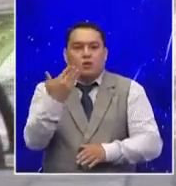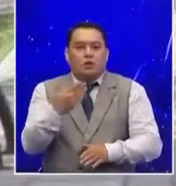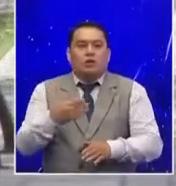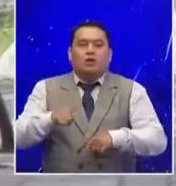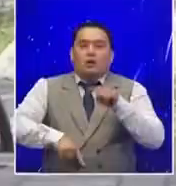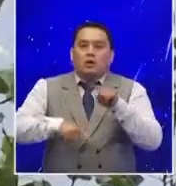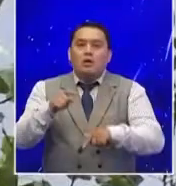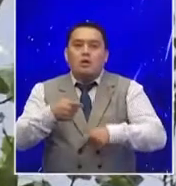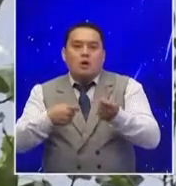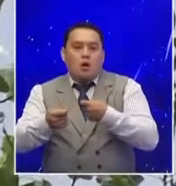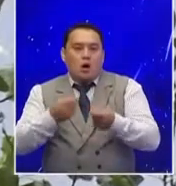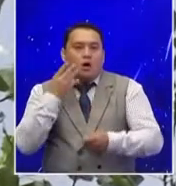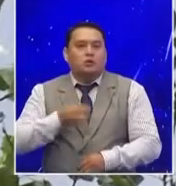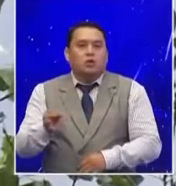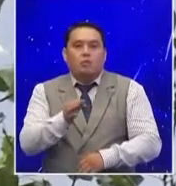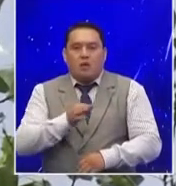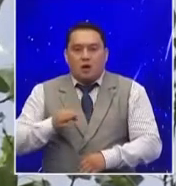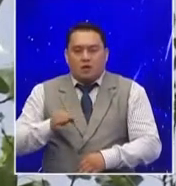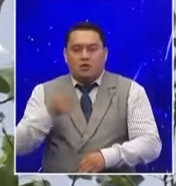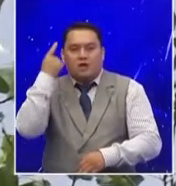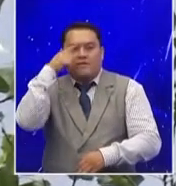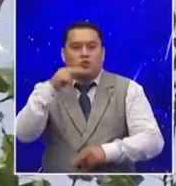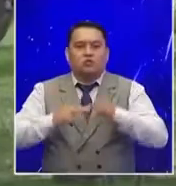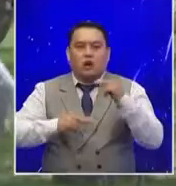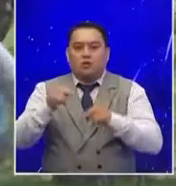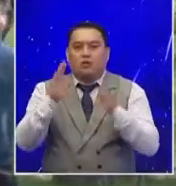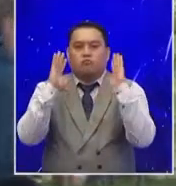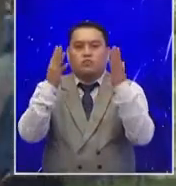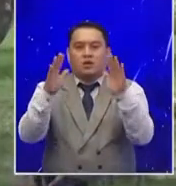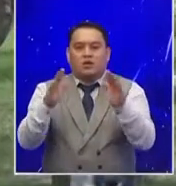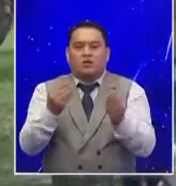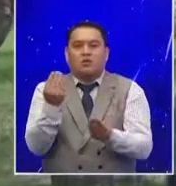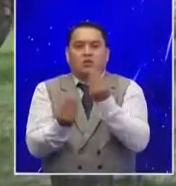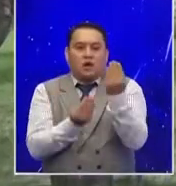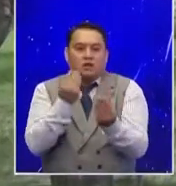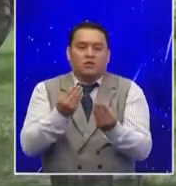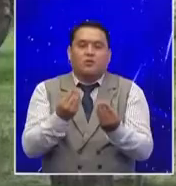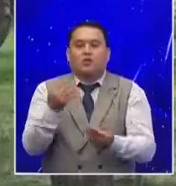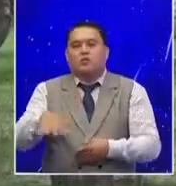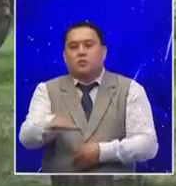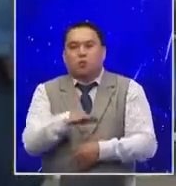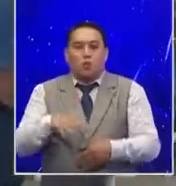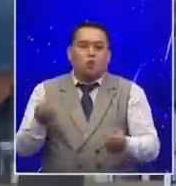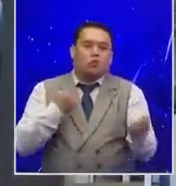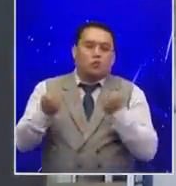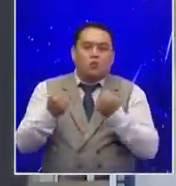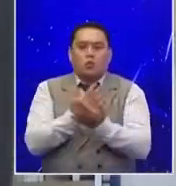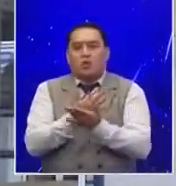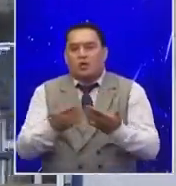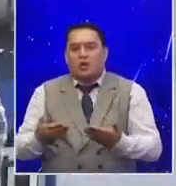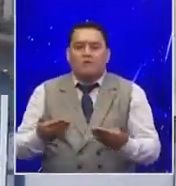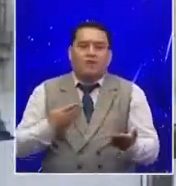малой родине руководство Алматинской области инициировало строительство парка с детскими и спортивными площадками, прогулочными зонами